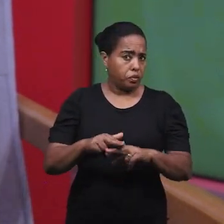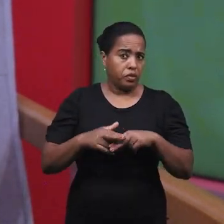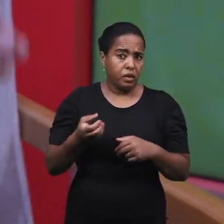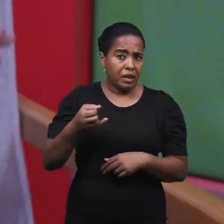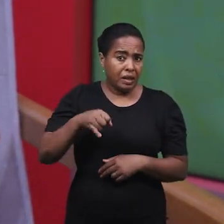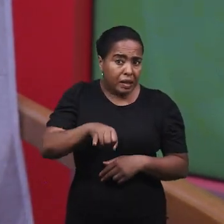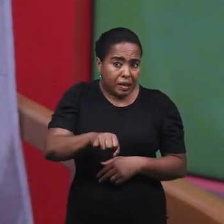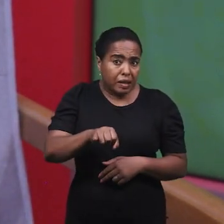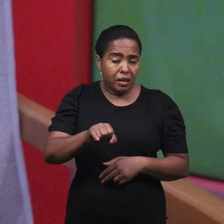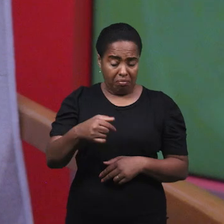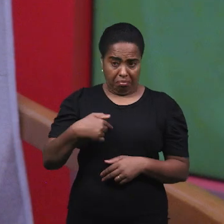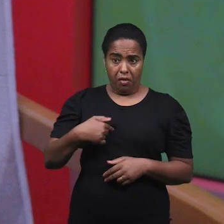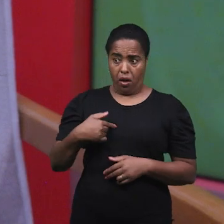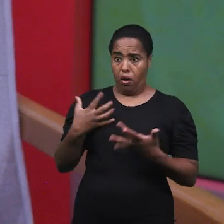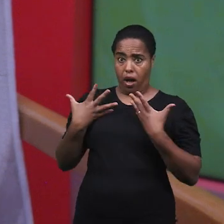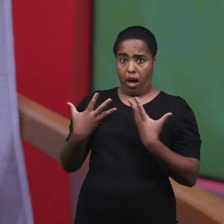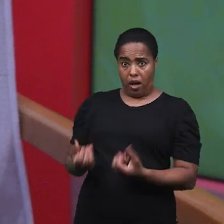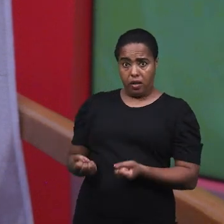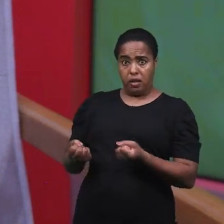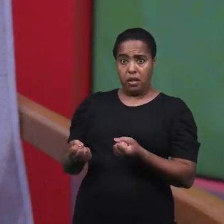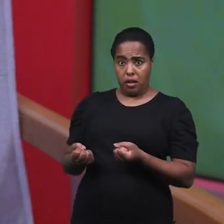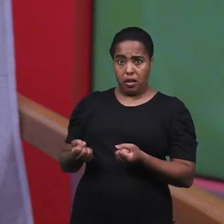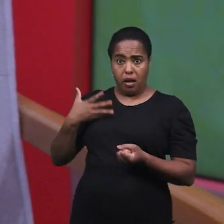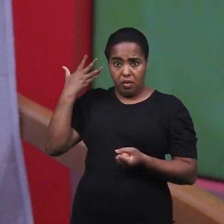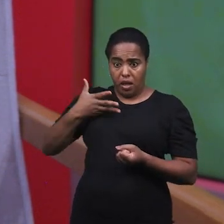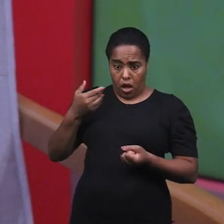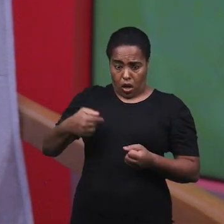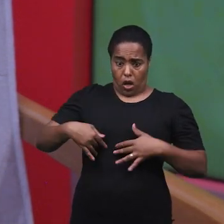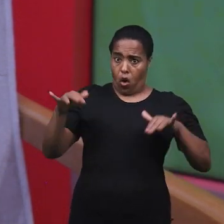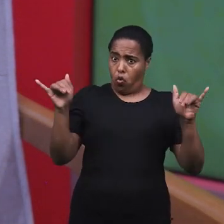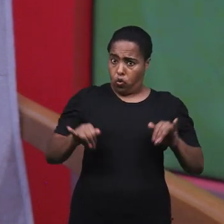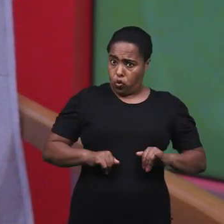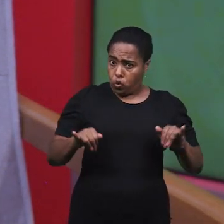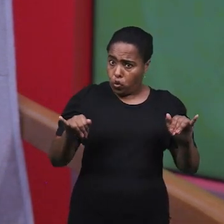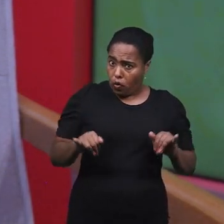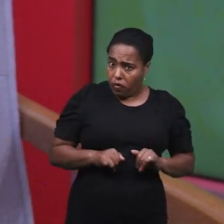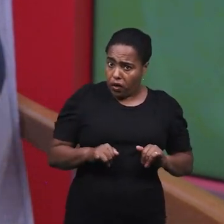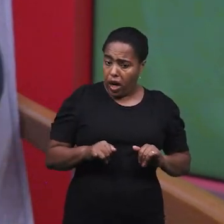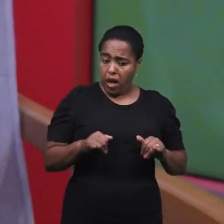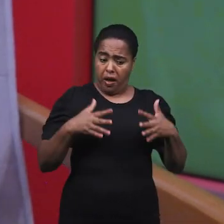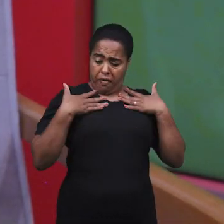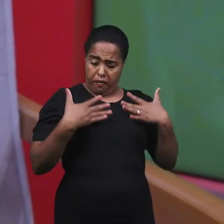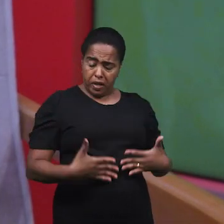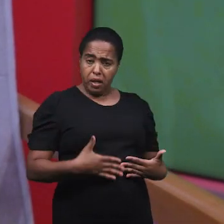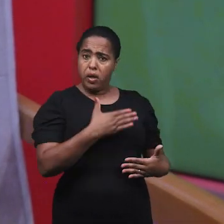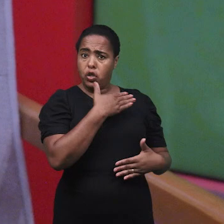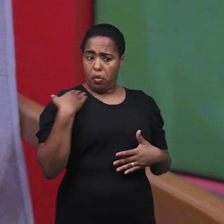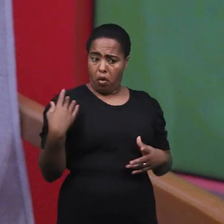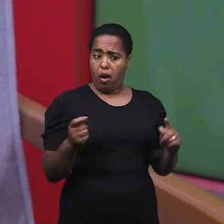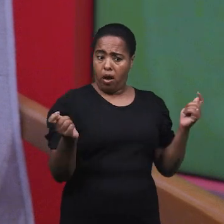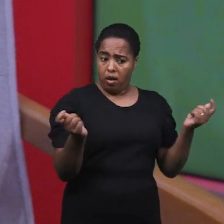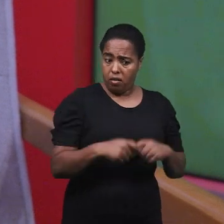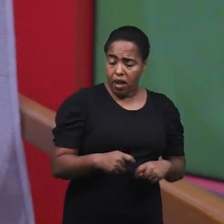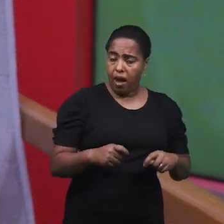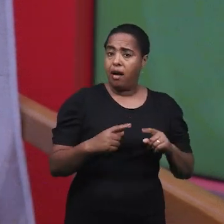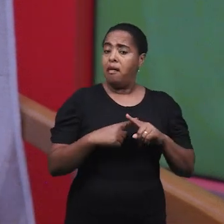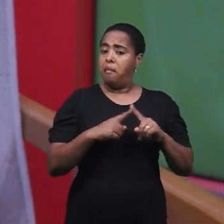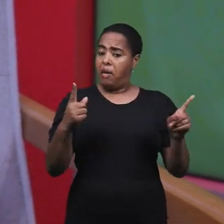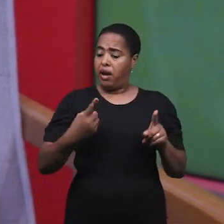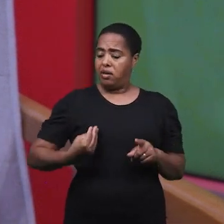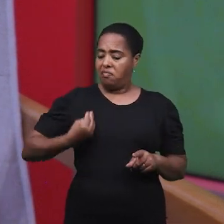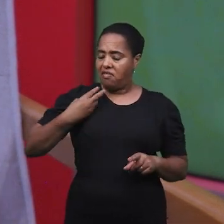Si j'accepte ce message, moi, je ne vais pas périr. Je peux même mourir physiquement, mais